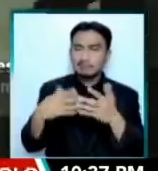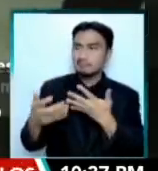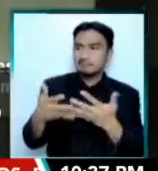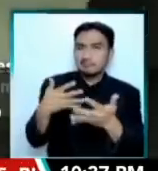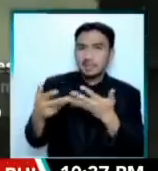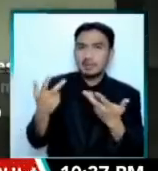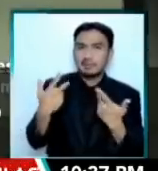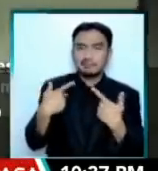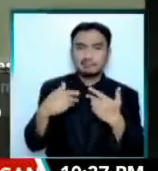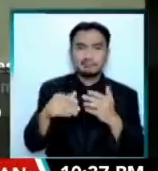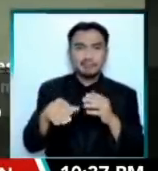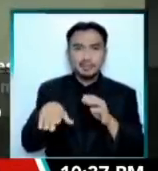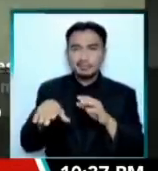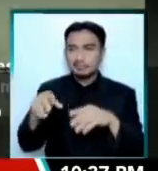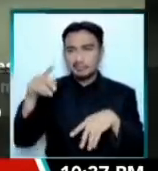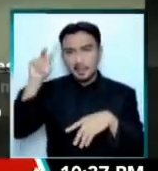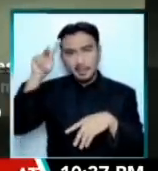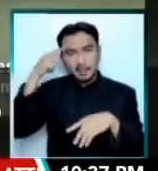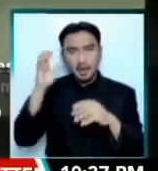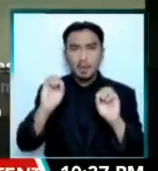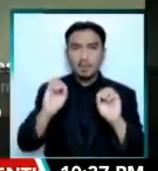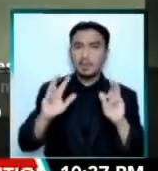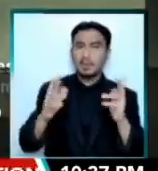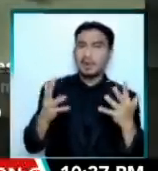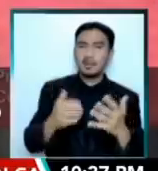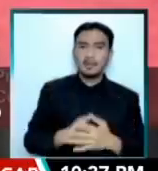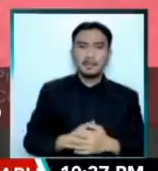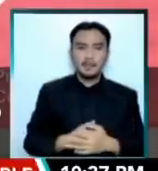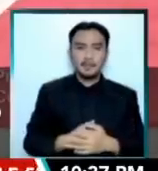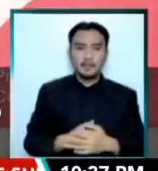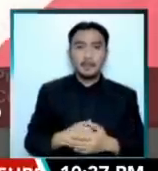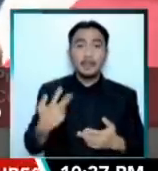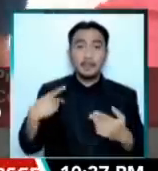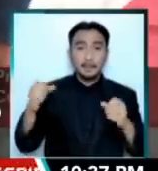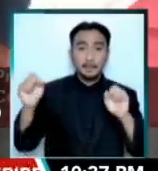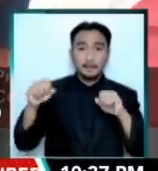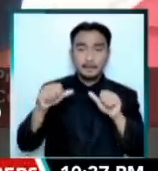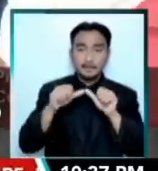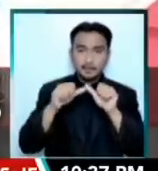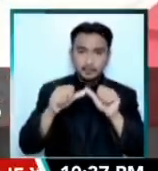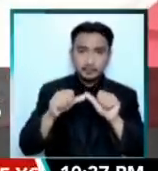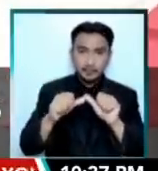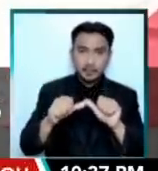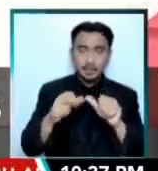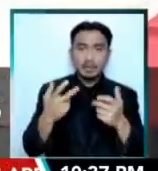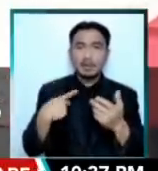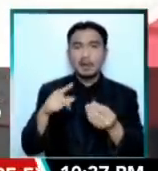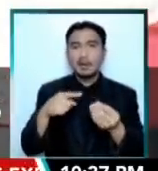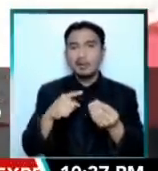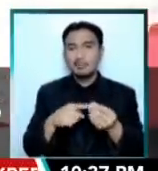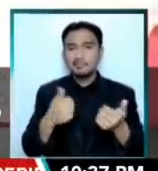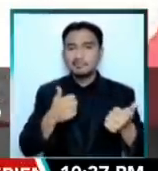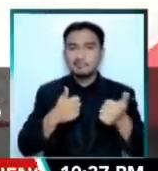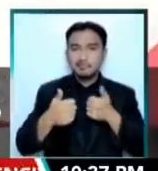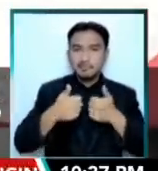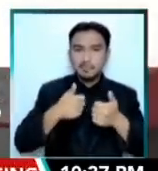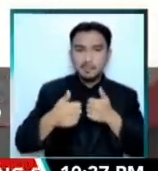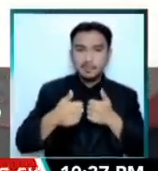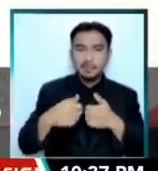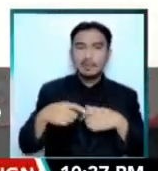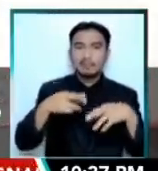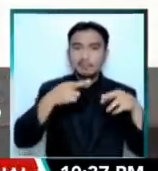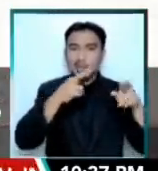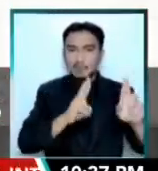presidential daughter na hindi pa sila nagkakausap ng Pangulo tungkol sa kampanya, pero rerespetuhin daw nila kung ano man ang desisyon nito kung